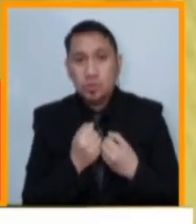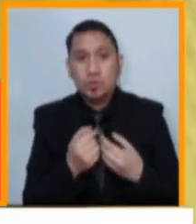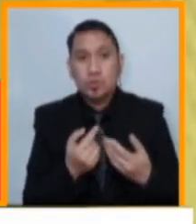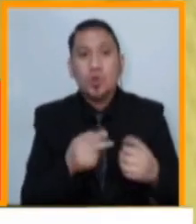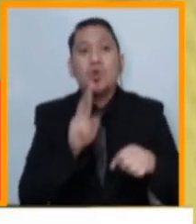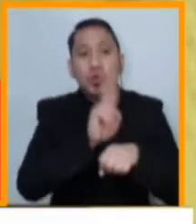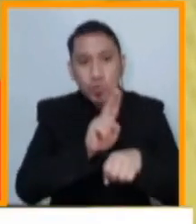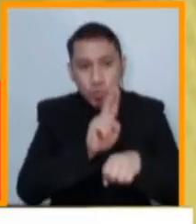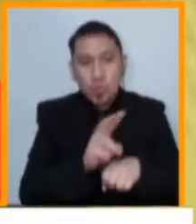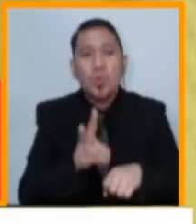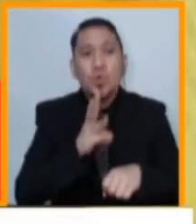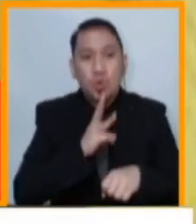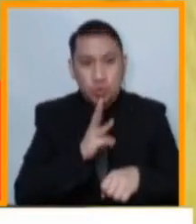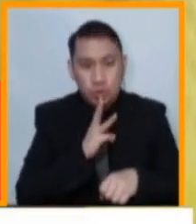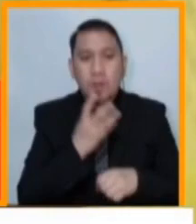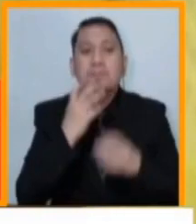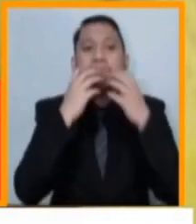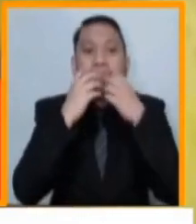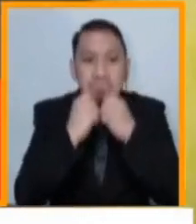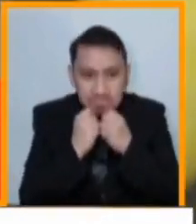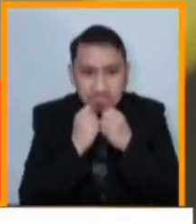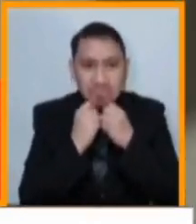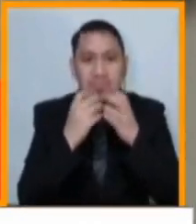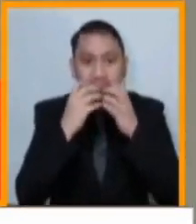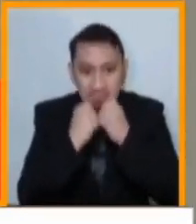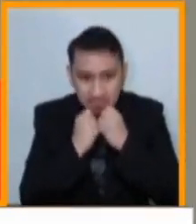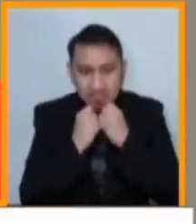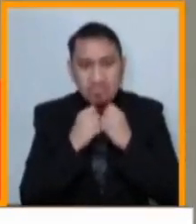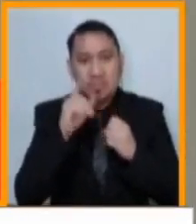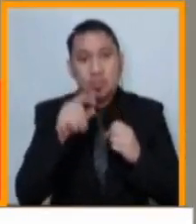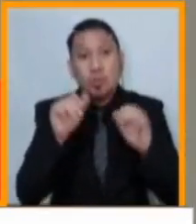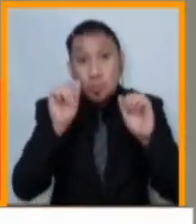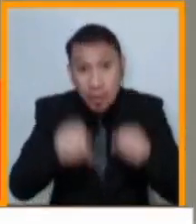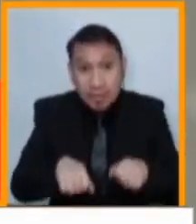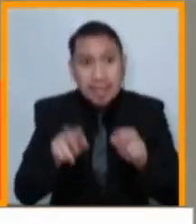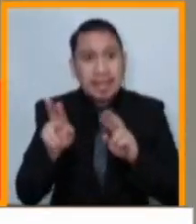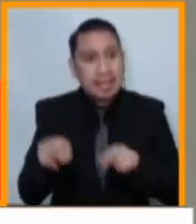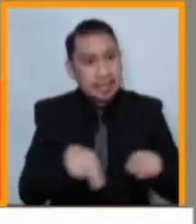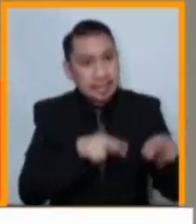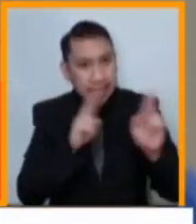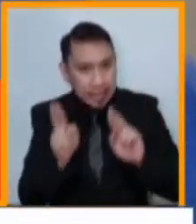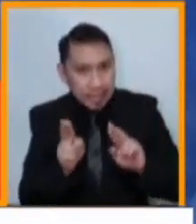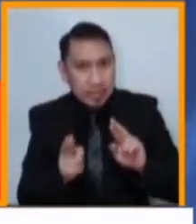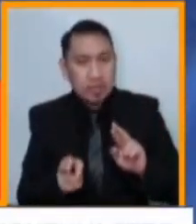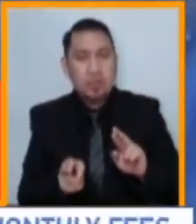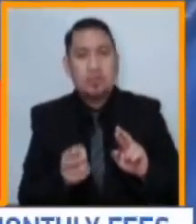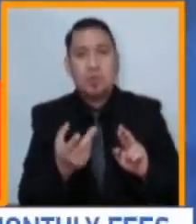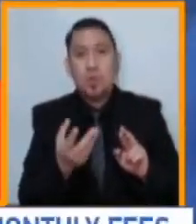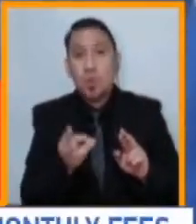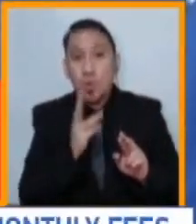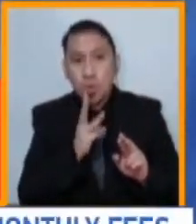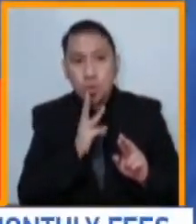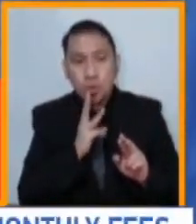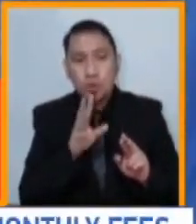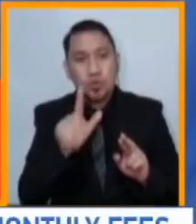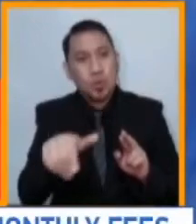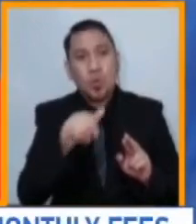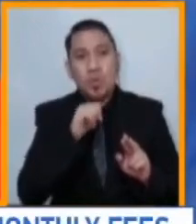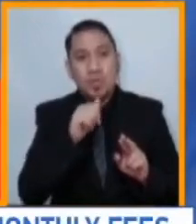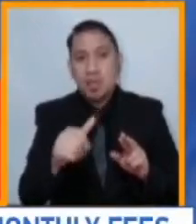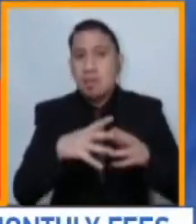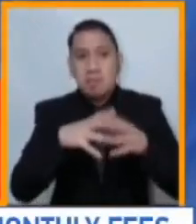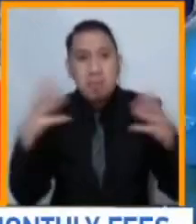at i-recycle at i-conserve po kung maaari para naman po hindi ganun kalaki, no? Yung demand na mararanasan natin